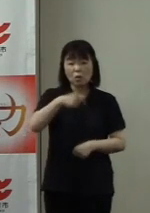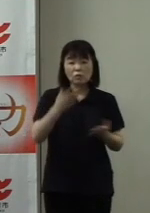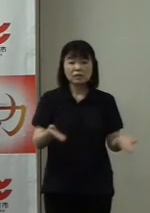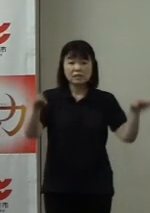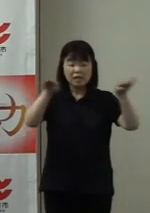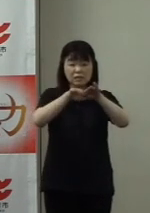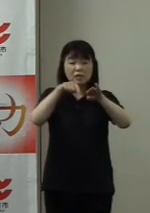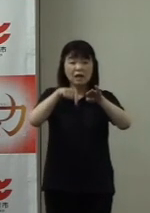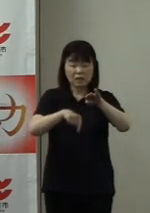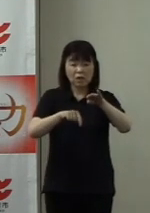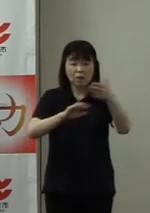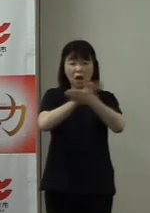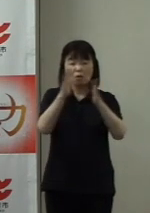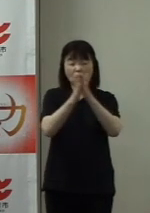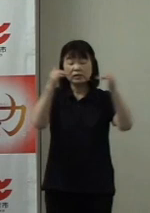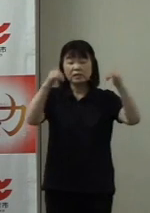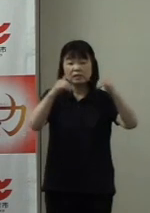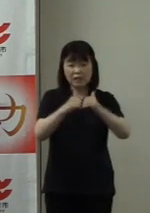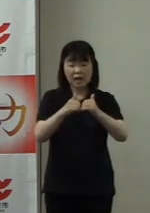では